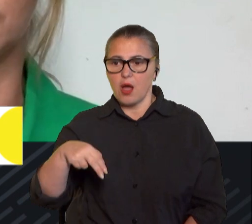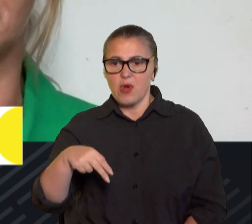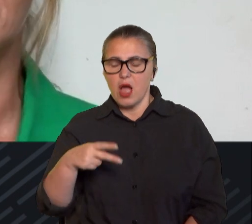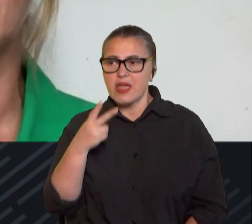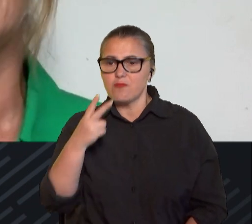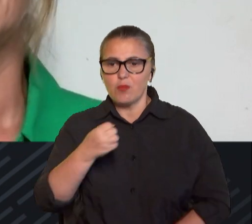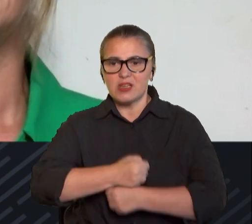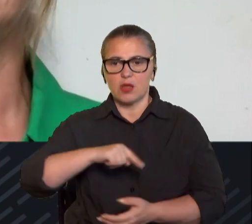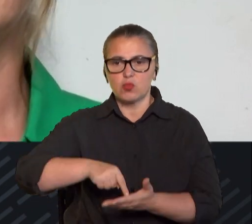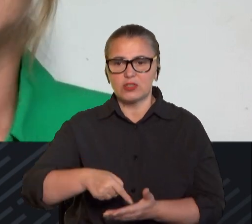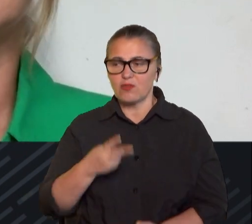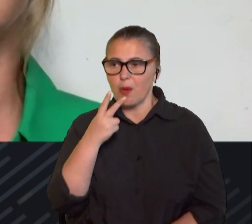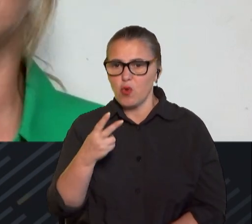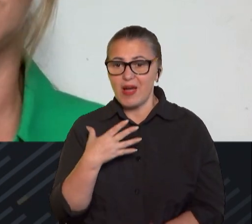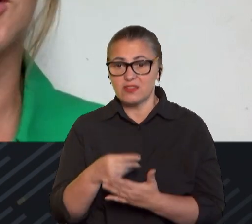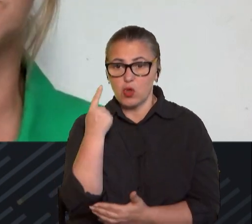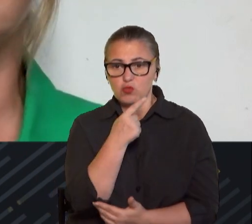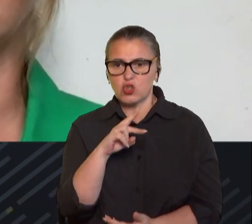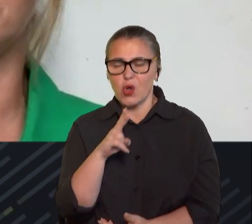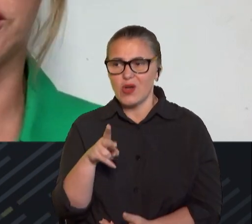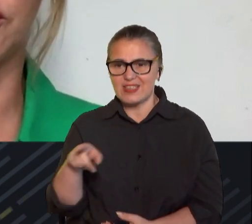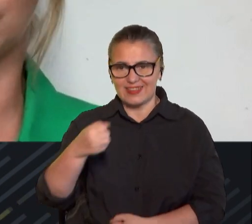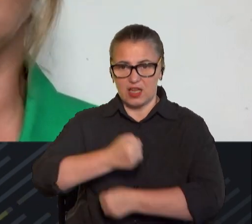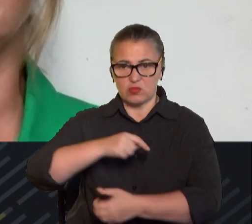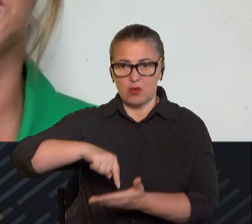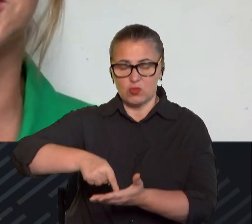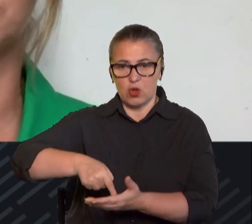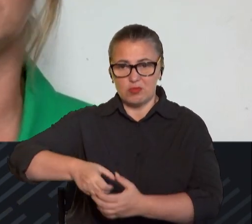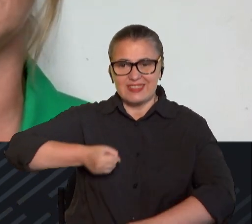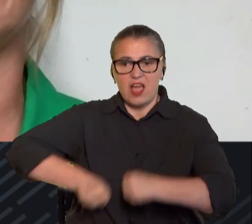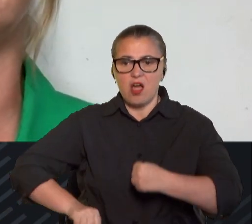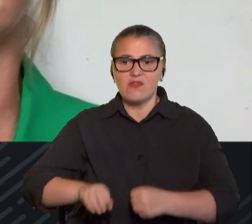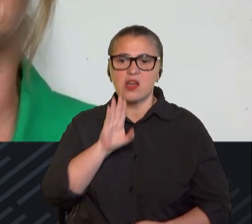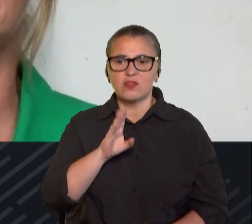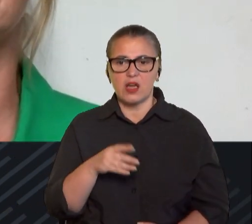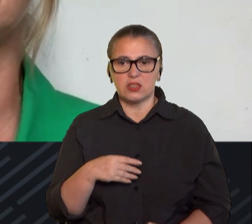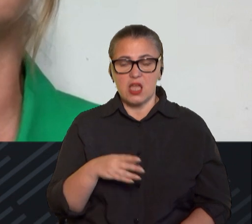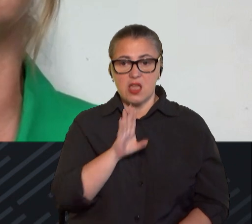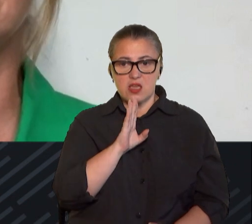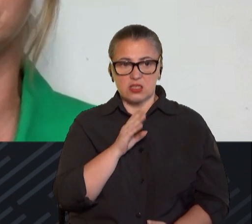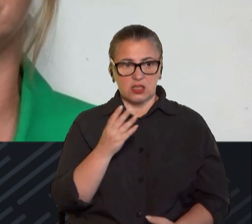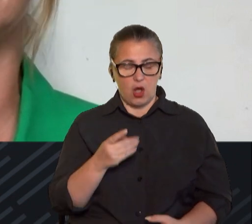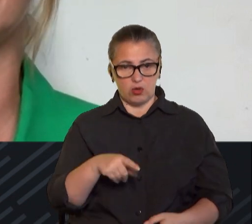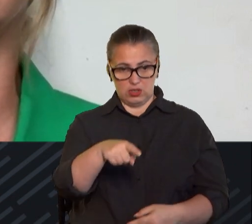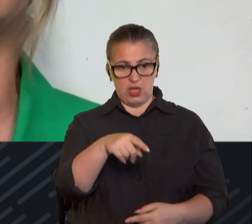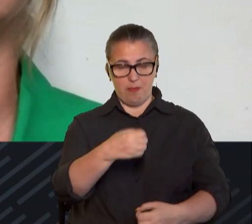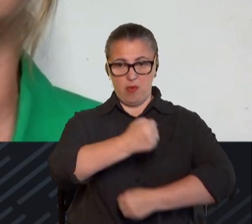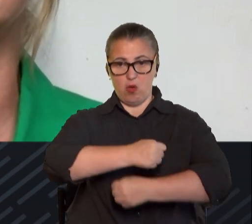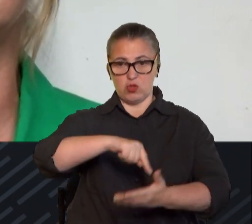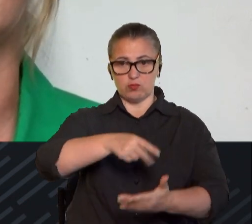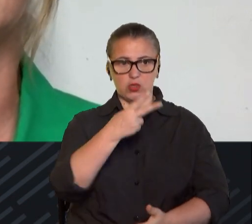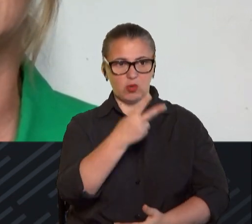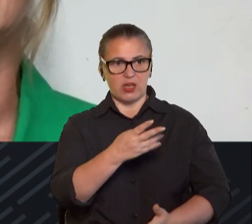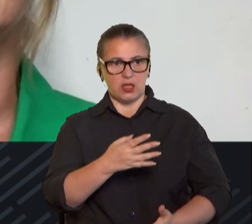гвалтували жінку. І вона не змогла, вона не ступила більше ні кроку, вона не змогла, навіть попри те, що вона розуміла, що їй треба їхати